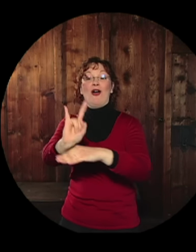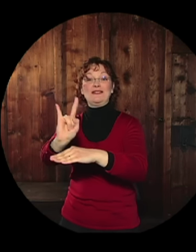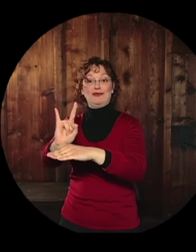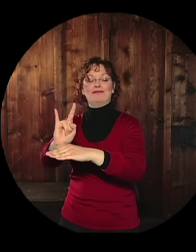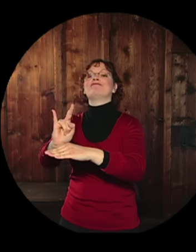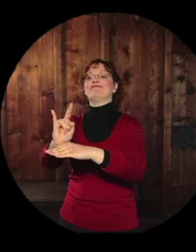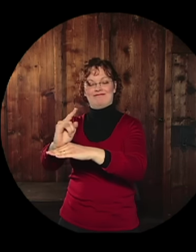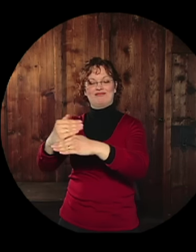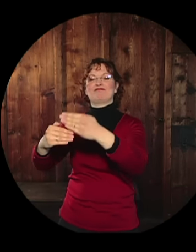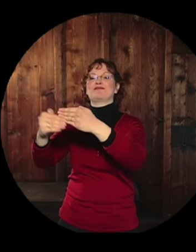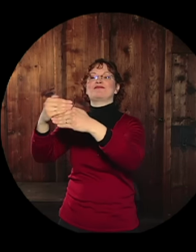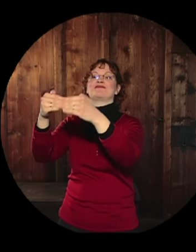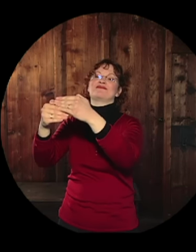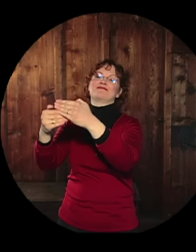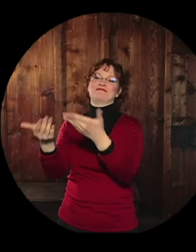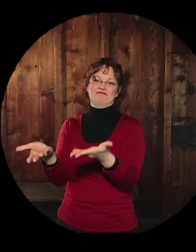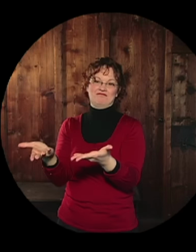le déblocage des fonds.